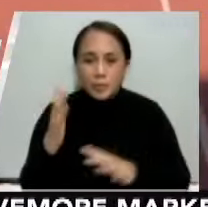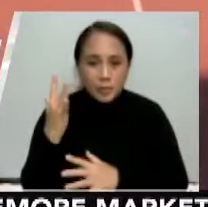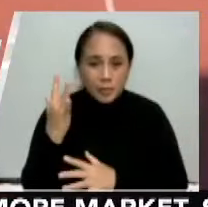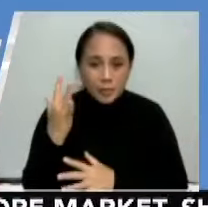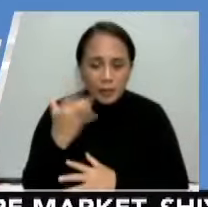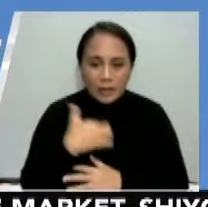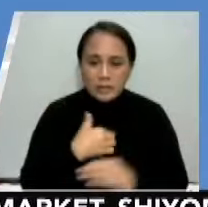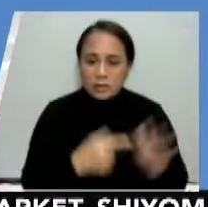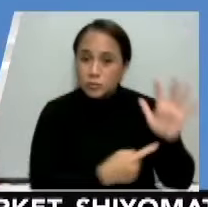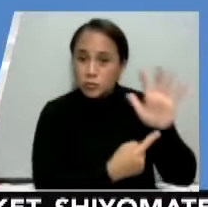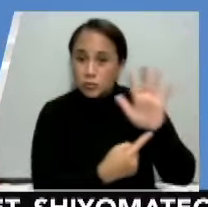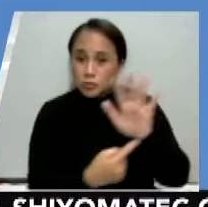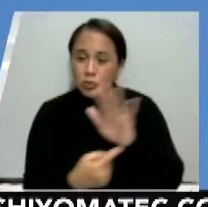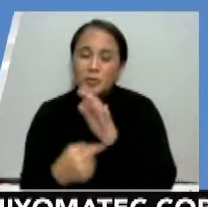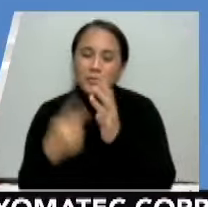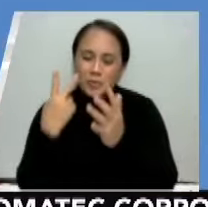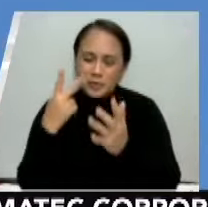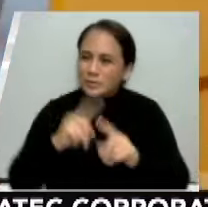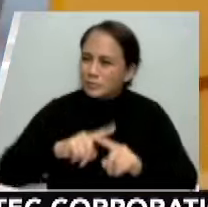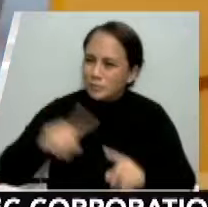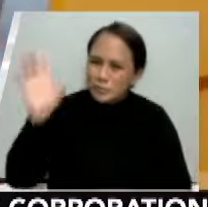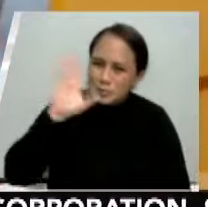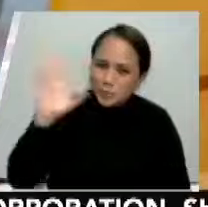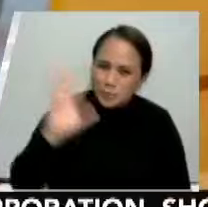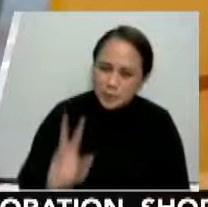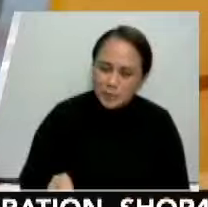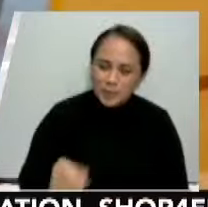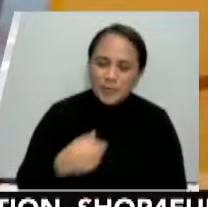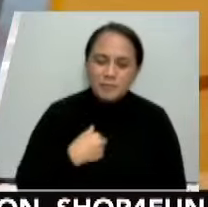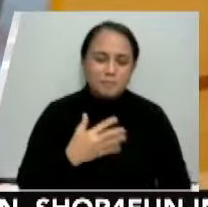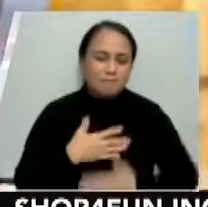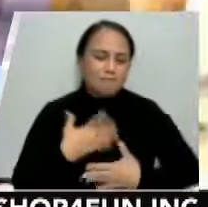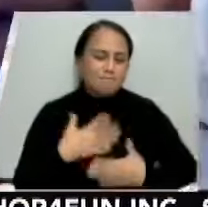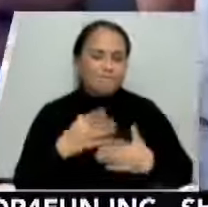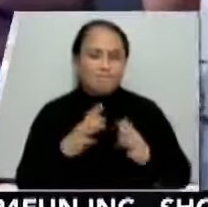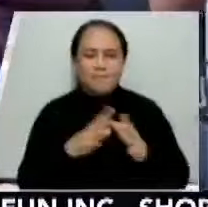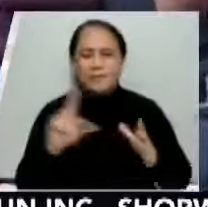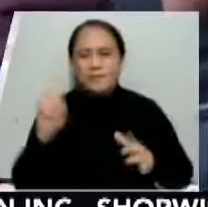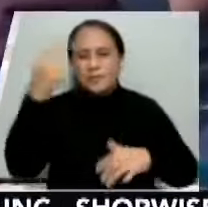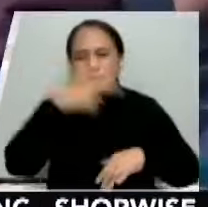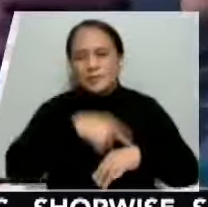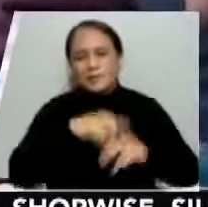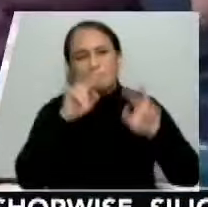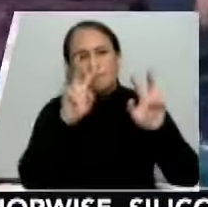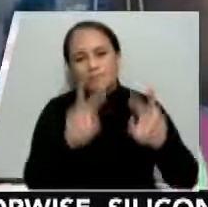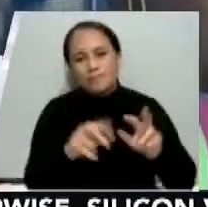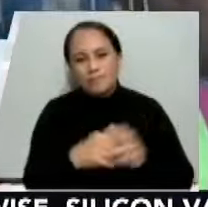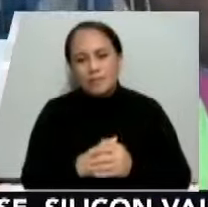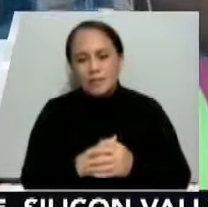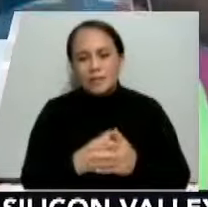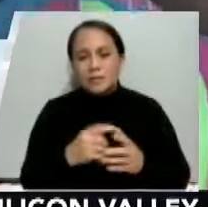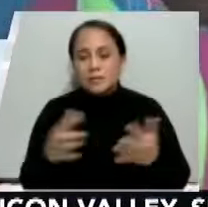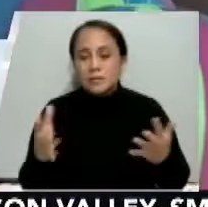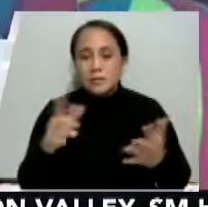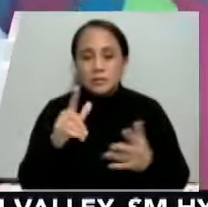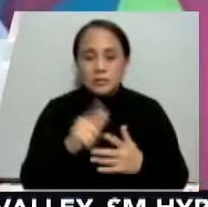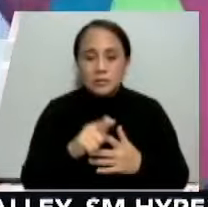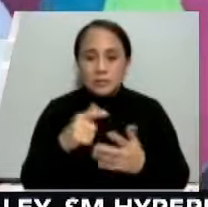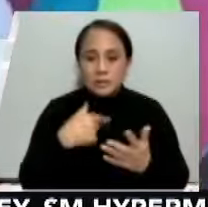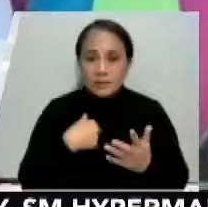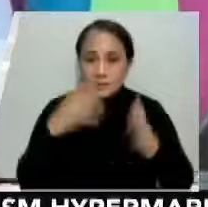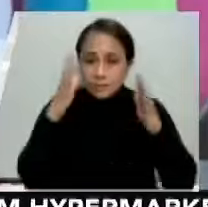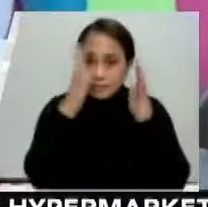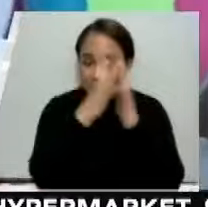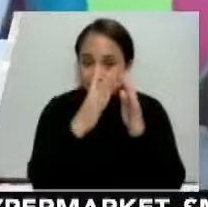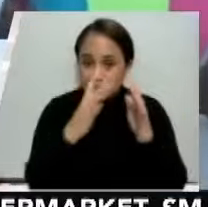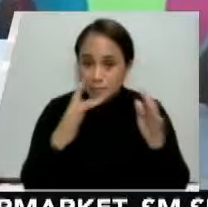talagang kakaiba. So sobrang saya namin. First time namin maka-experience. Magtatagal ang 24th Philippine International Hot